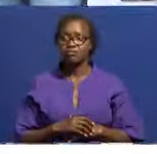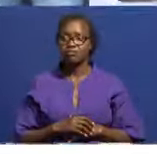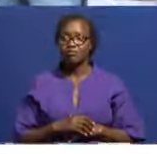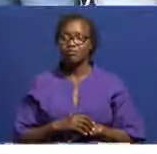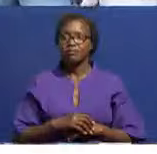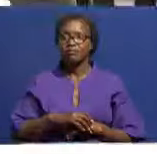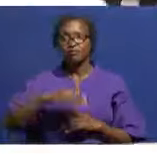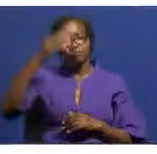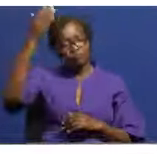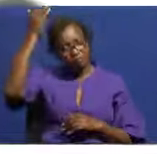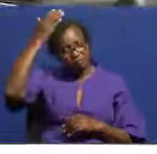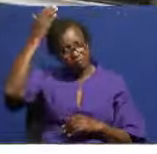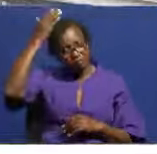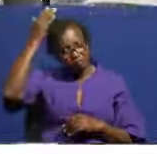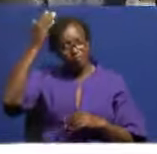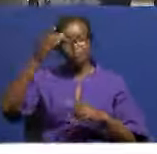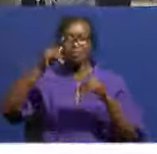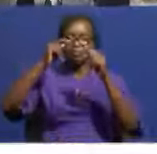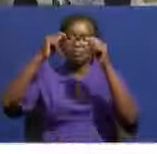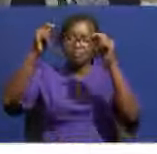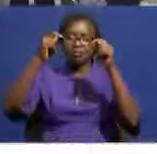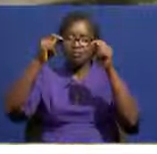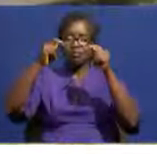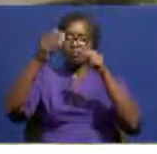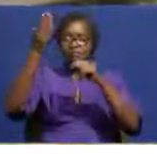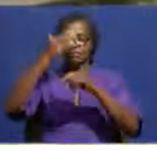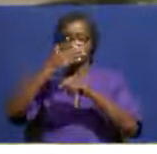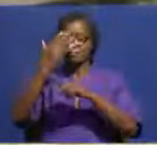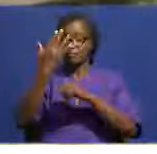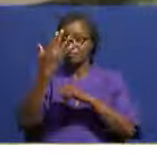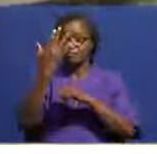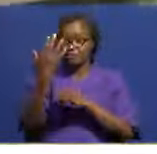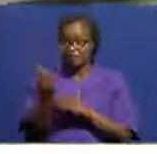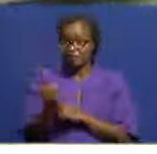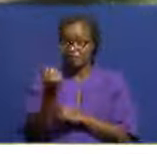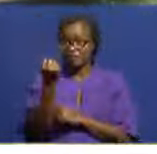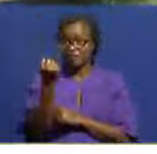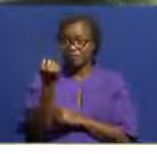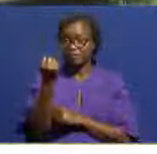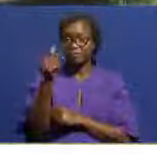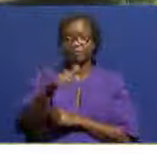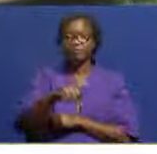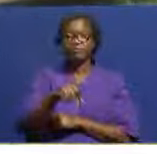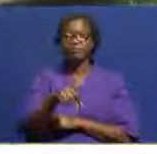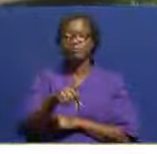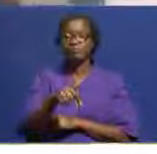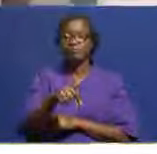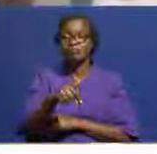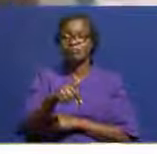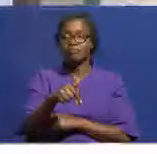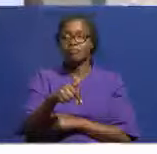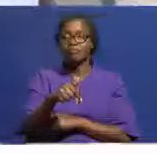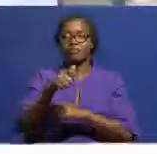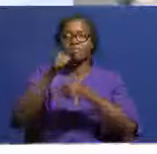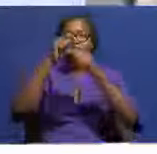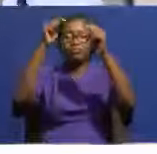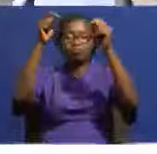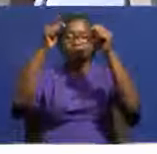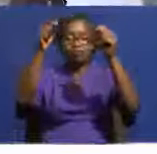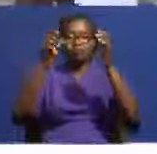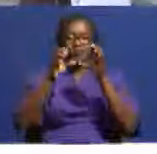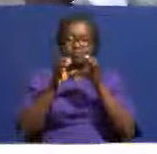Mgomo wa matabibu mwinchini ulingia siku 45 leo. Hivi leo, maafisa hao waliandamana